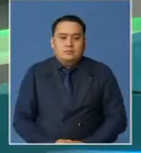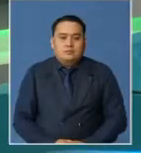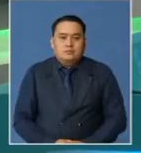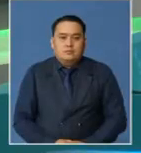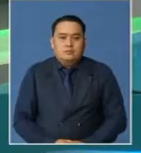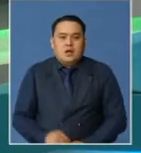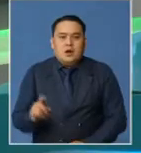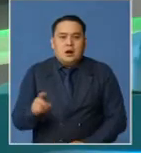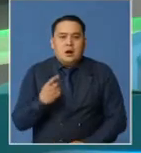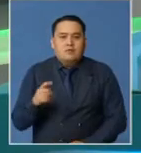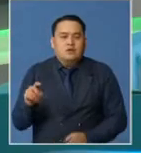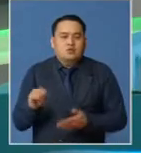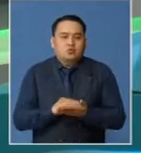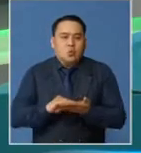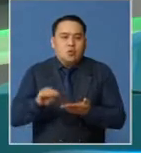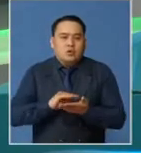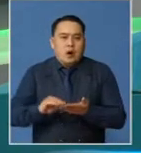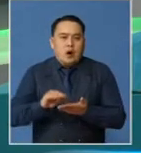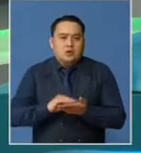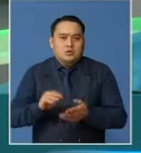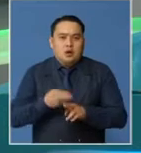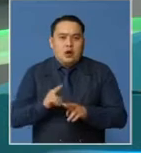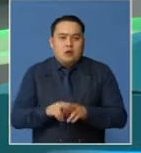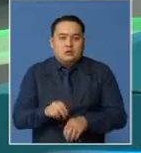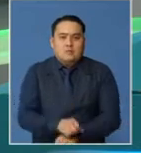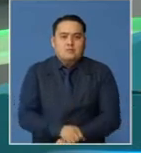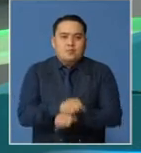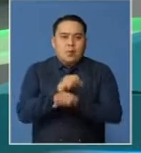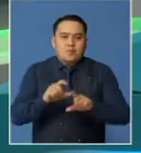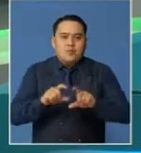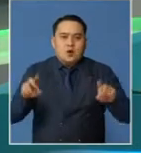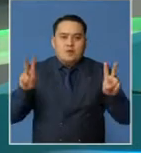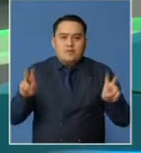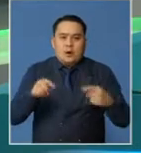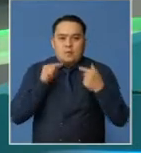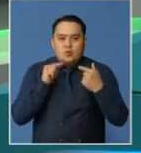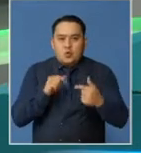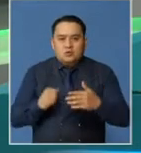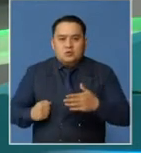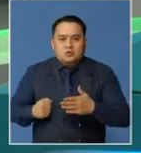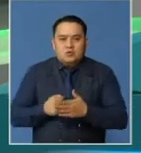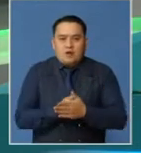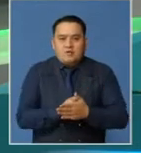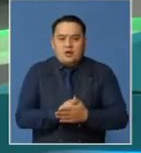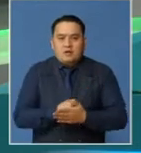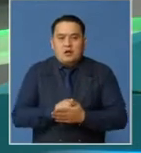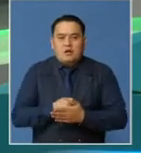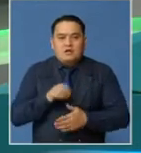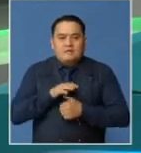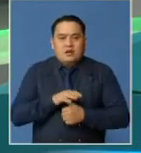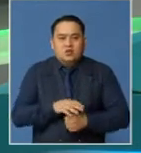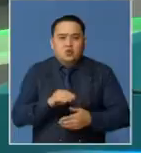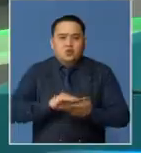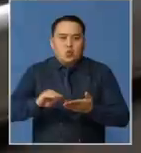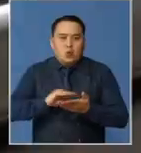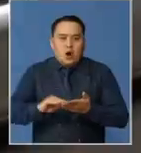Сотни хорватских журналистов вышли на акцию протеста в Загребе. Демонстранты выступили против давления на сотрудников средств массовой